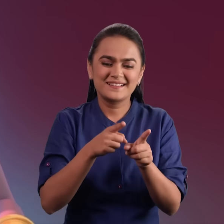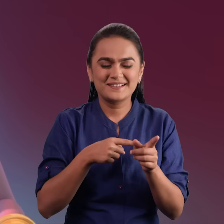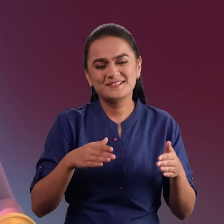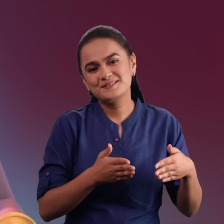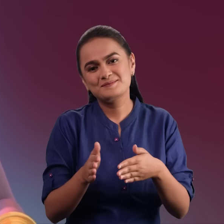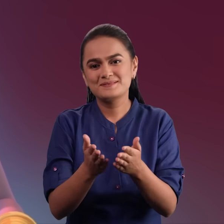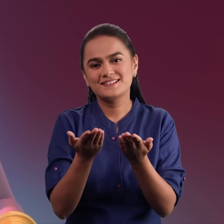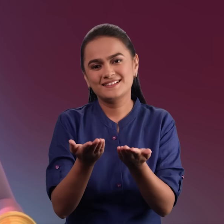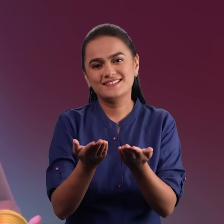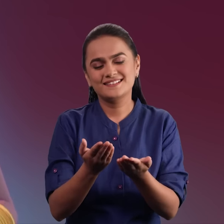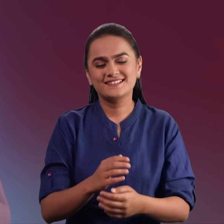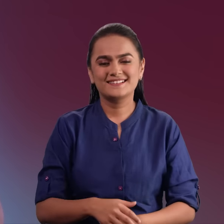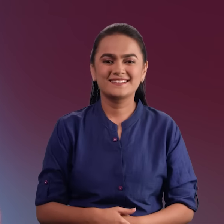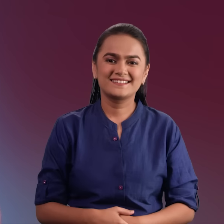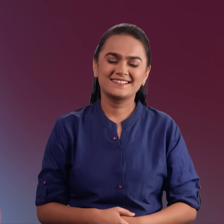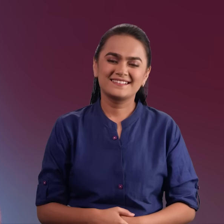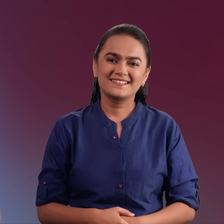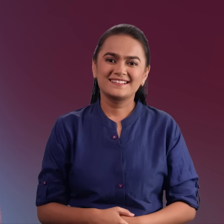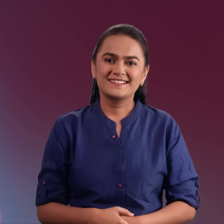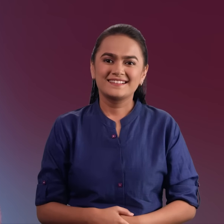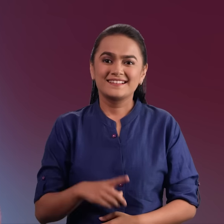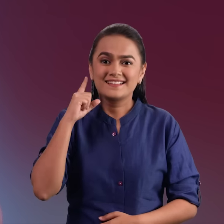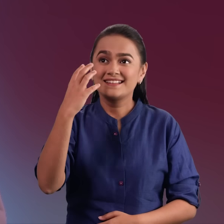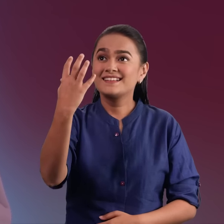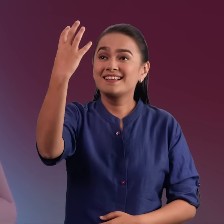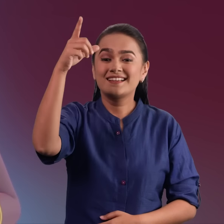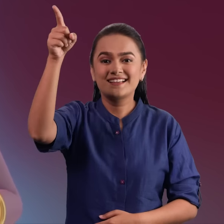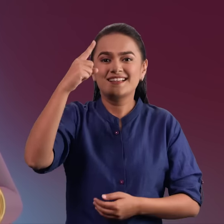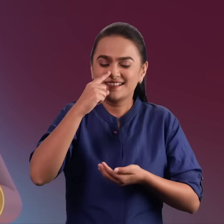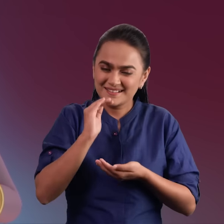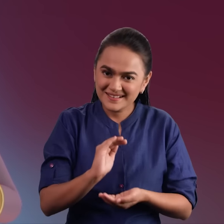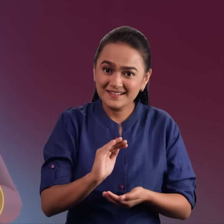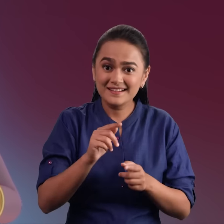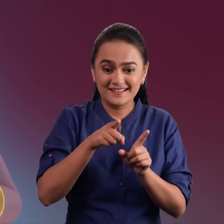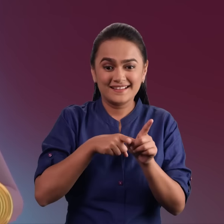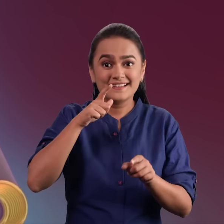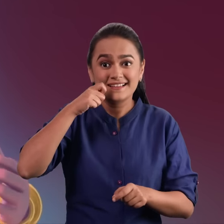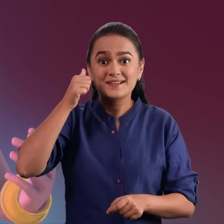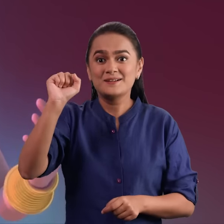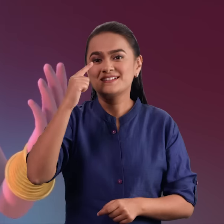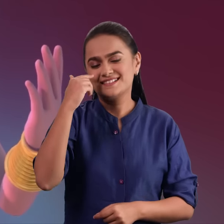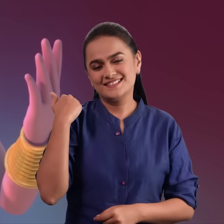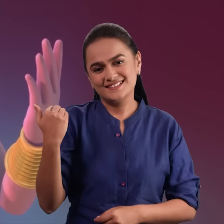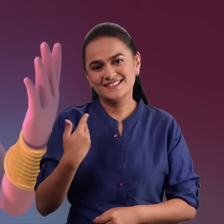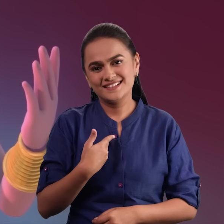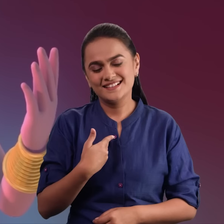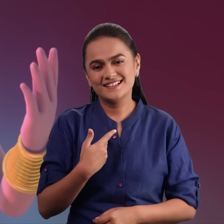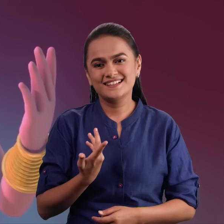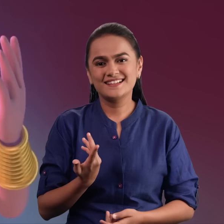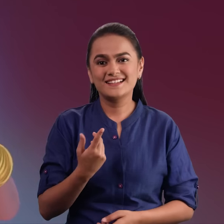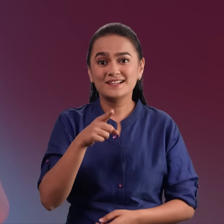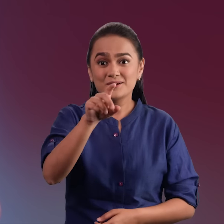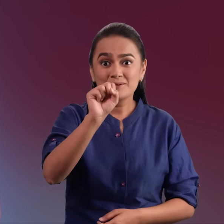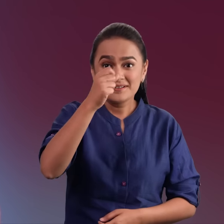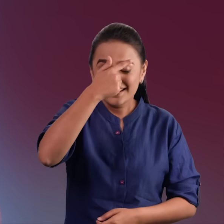आपकी प्रिय यमुना, सूर्य देव की पुत्री, यम की